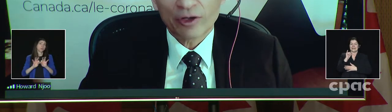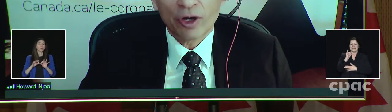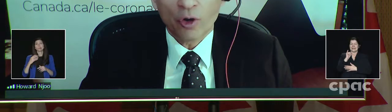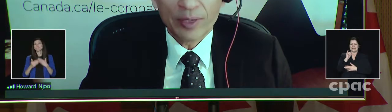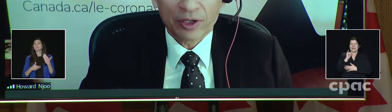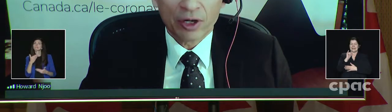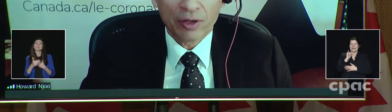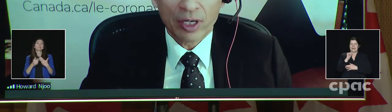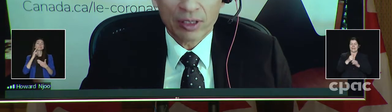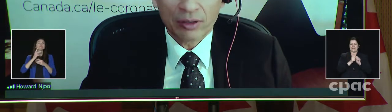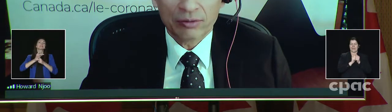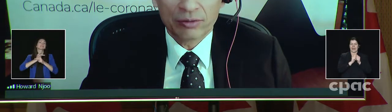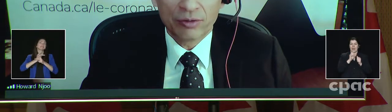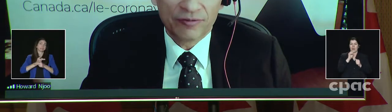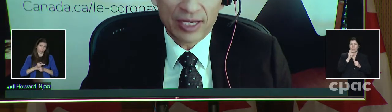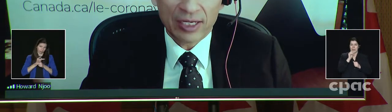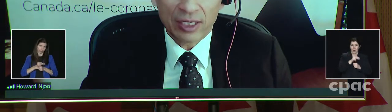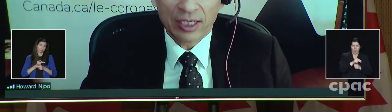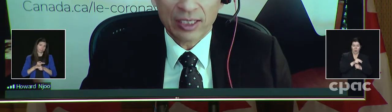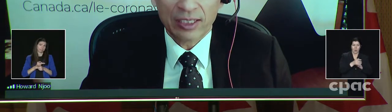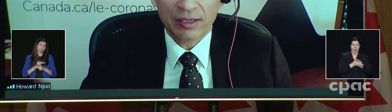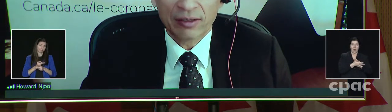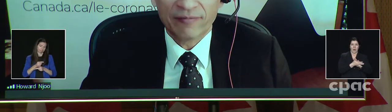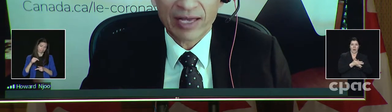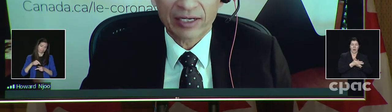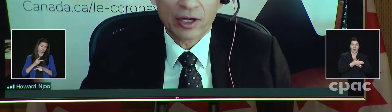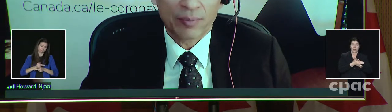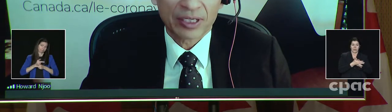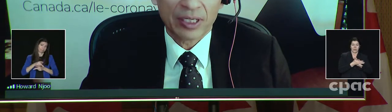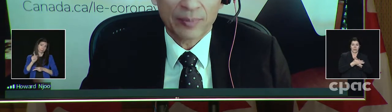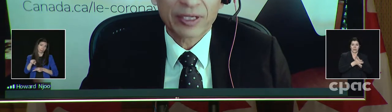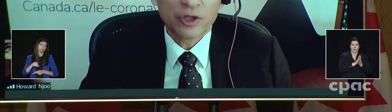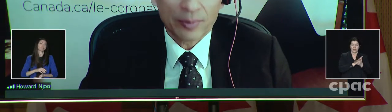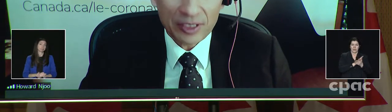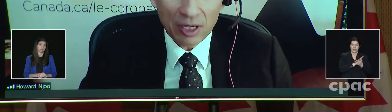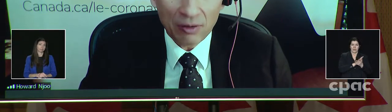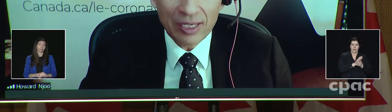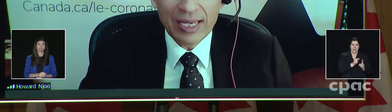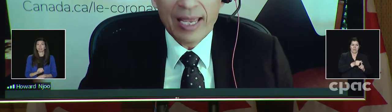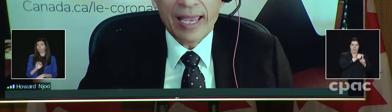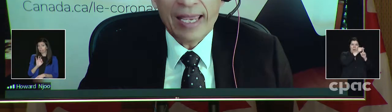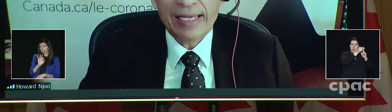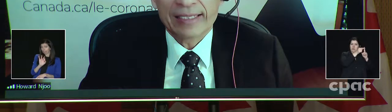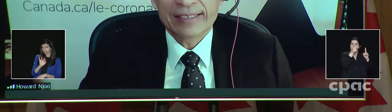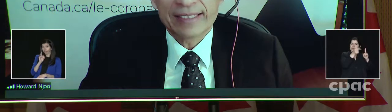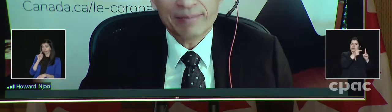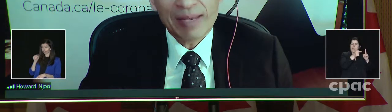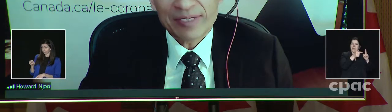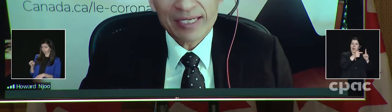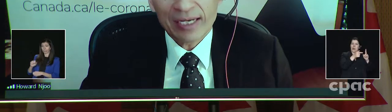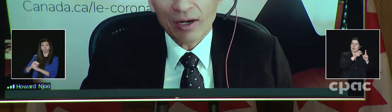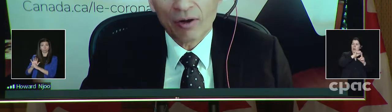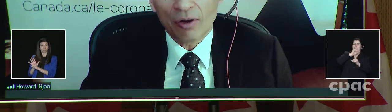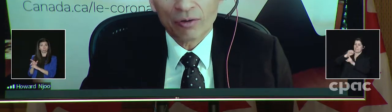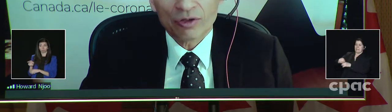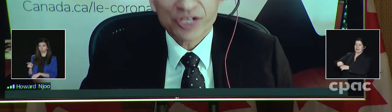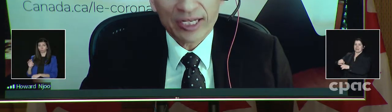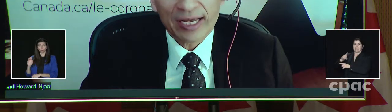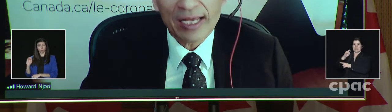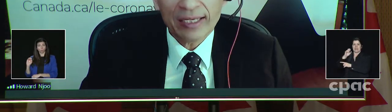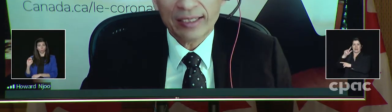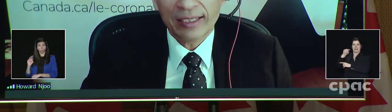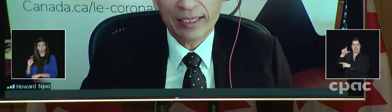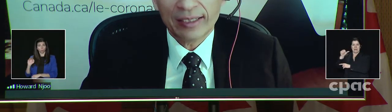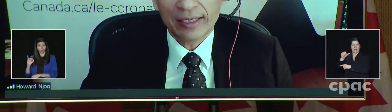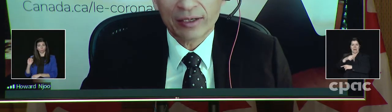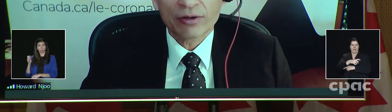le variant Omicron devient le variant prédominant, et même si en